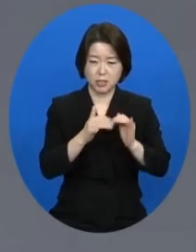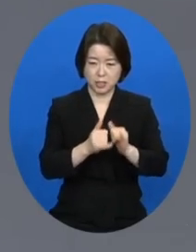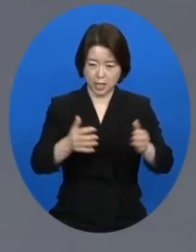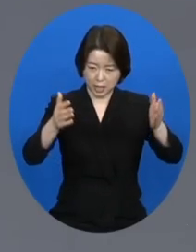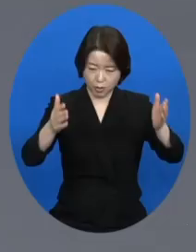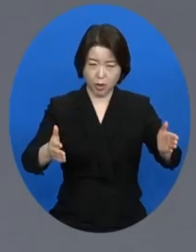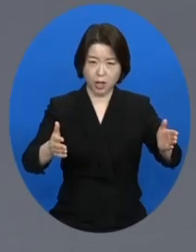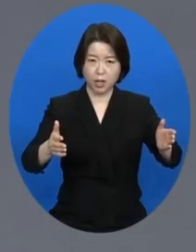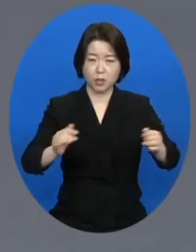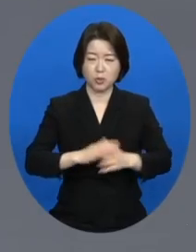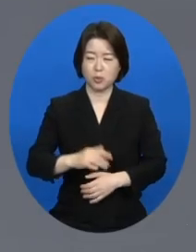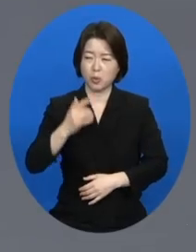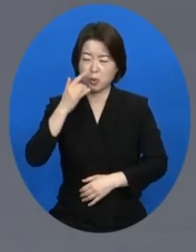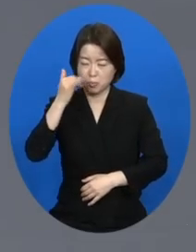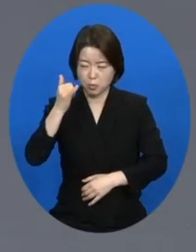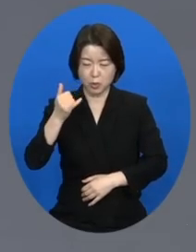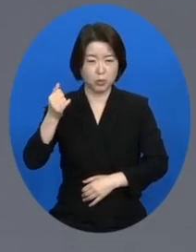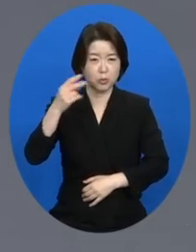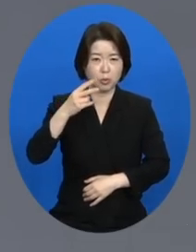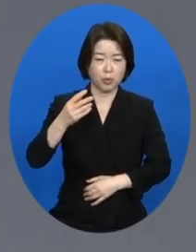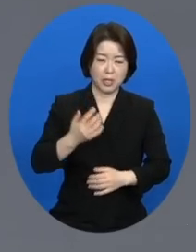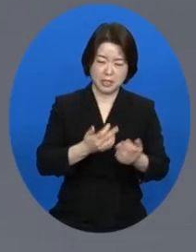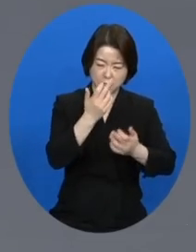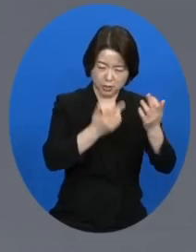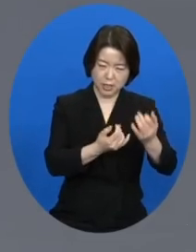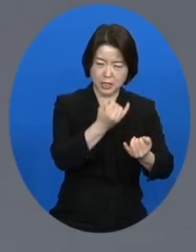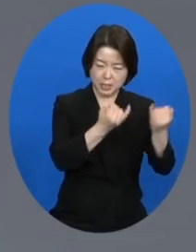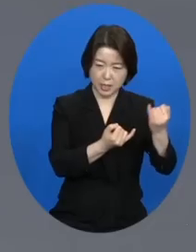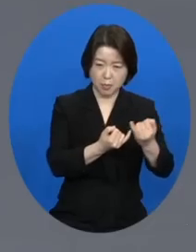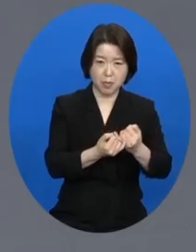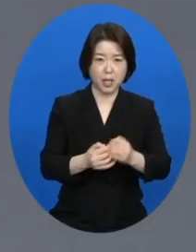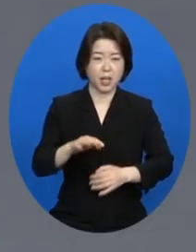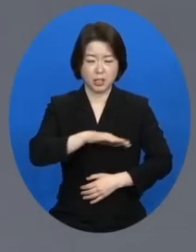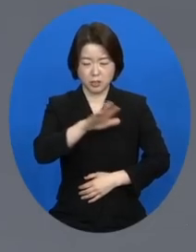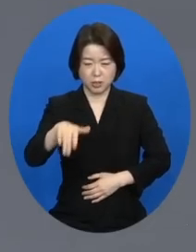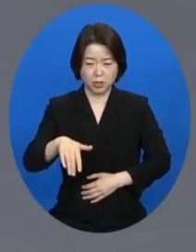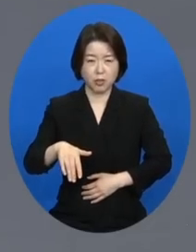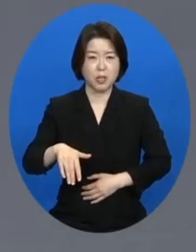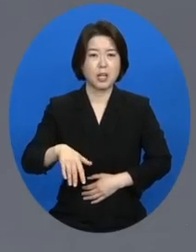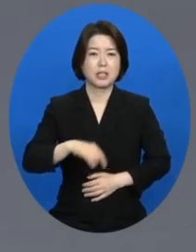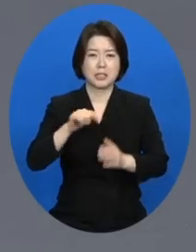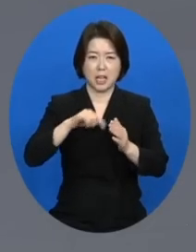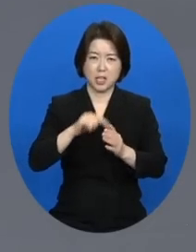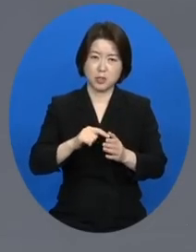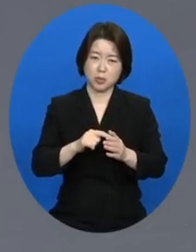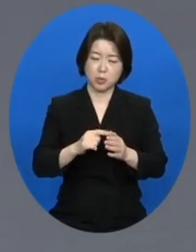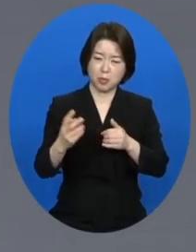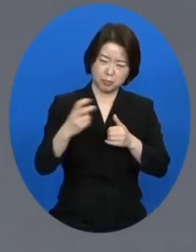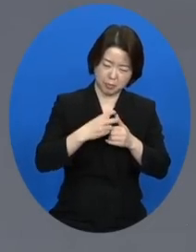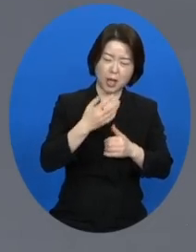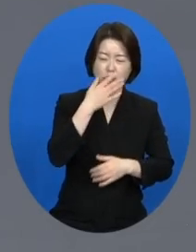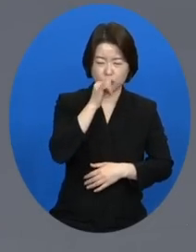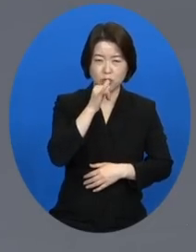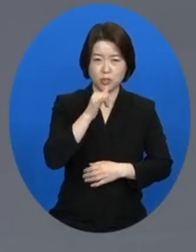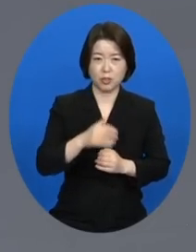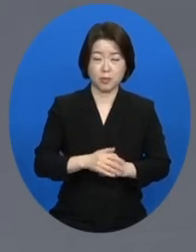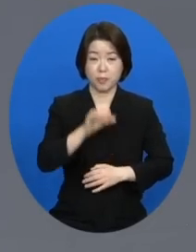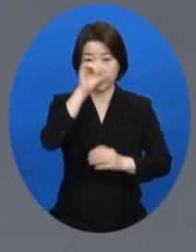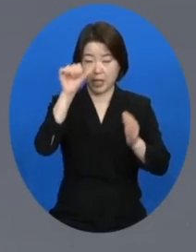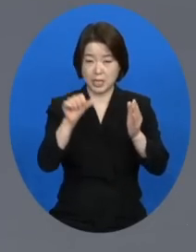관계, 심지어는 부모님, 심지어는 형제, 자매, 남매 사이에서도 그럴 수 있죠. 인생의